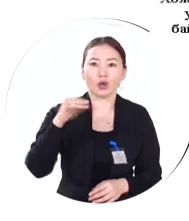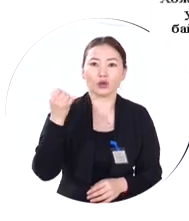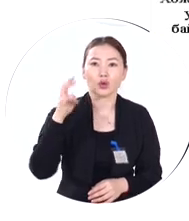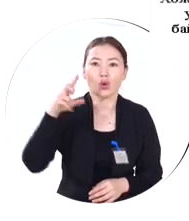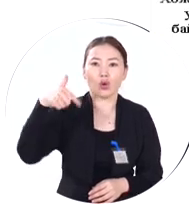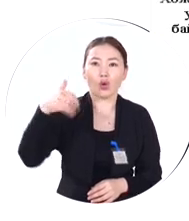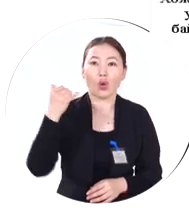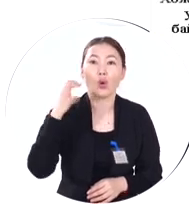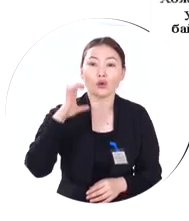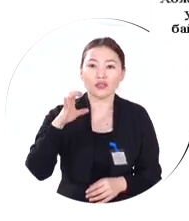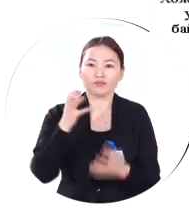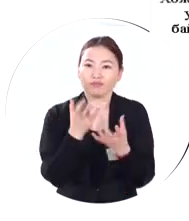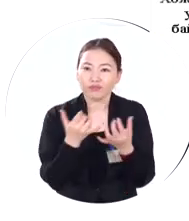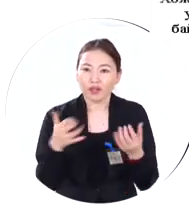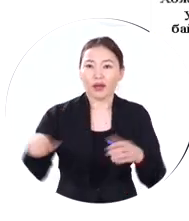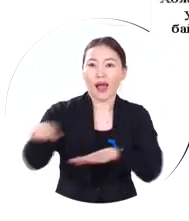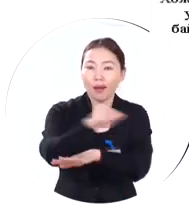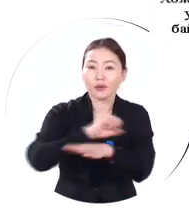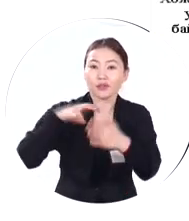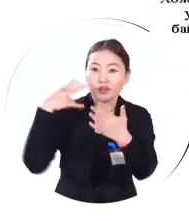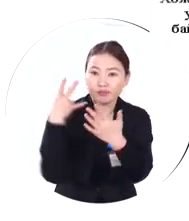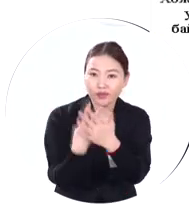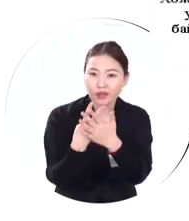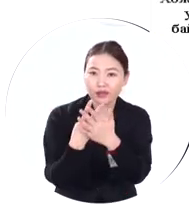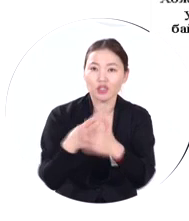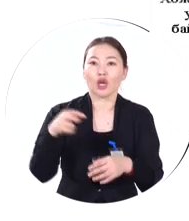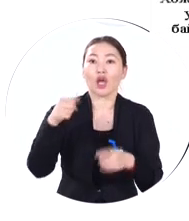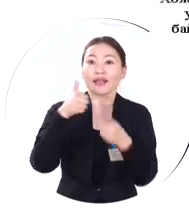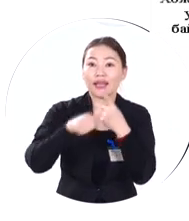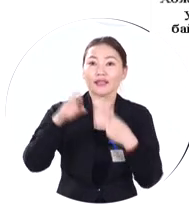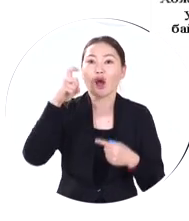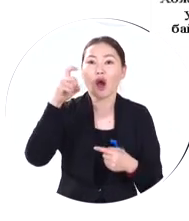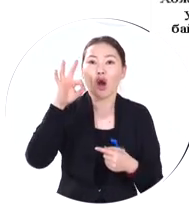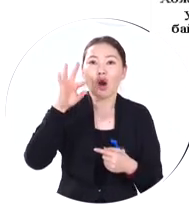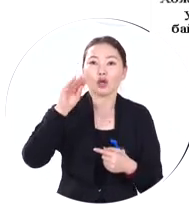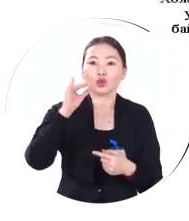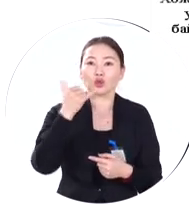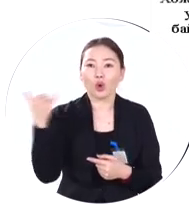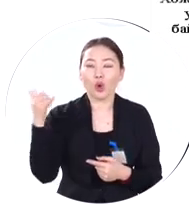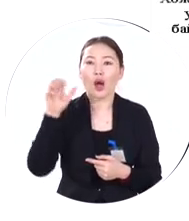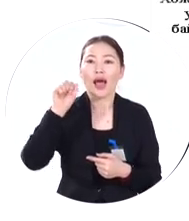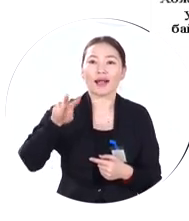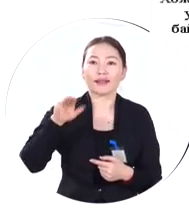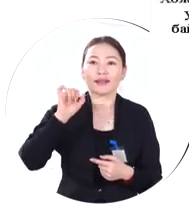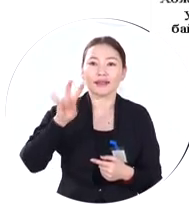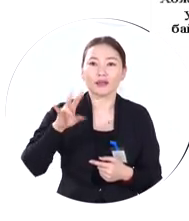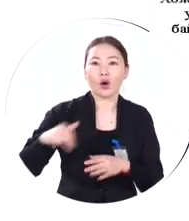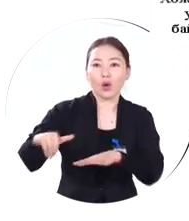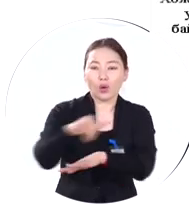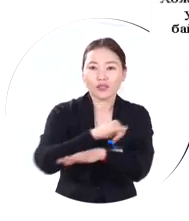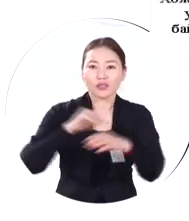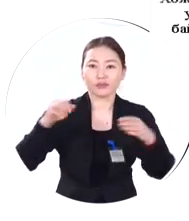нэрлэв. 1616 онд Өвөр Монгол, 1644 онд Минг улсыг эзлэв. Ингээд улсынхаа